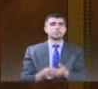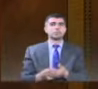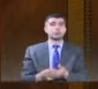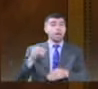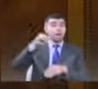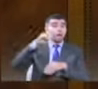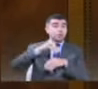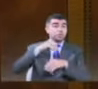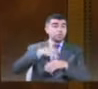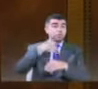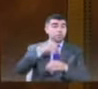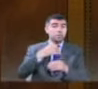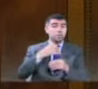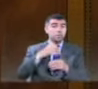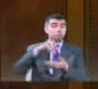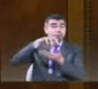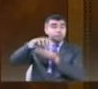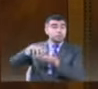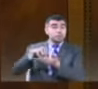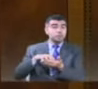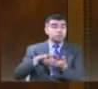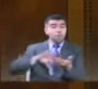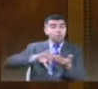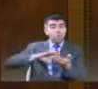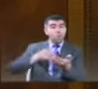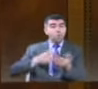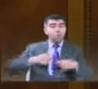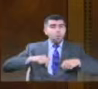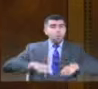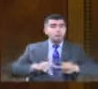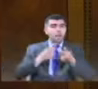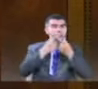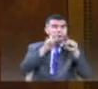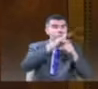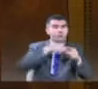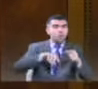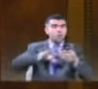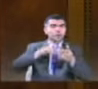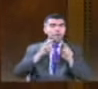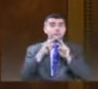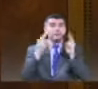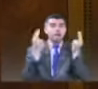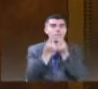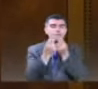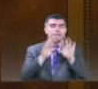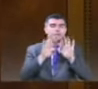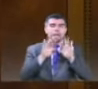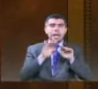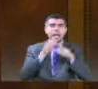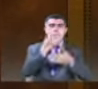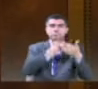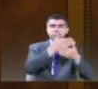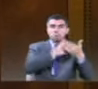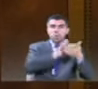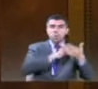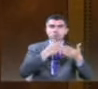هذه المؤسسات التي تعتبر شريكاً أساسياً لبلادنا ما فتئت تؤكد في مختلف التقارير الصادرة عنها على